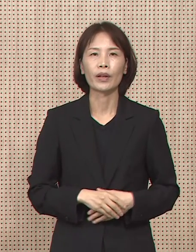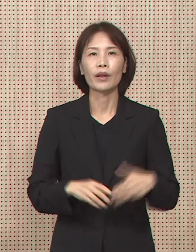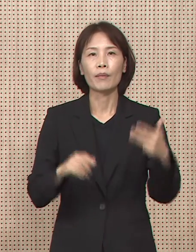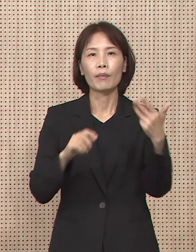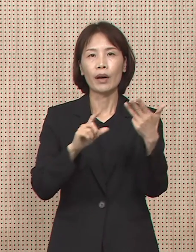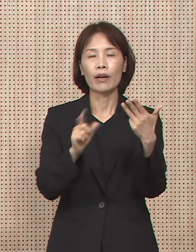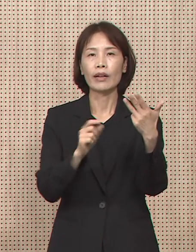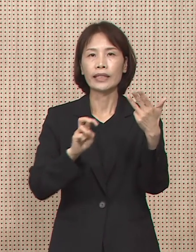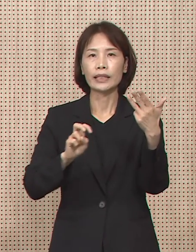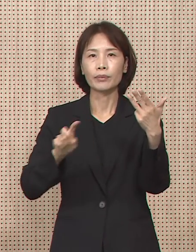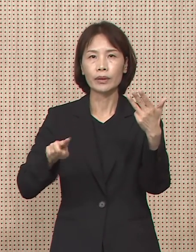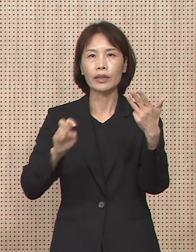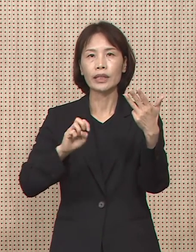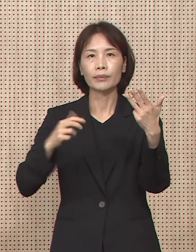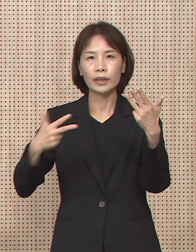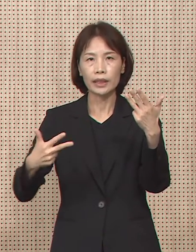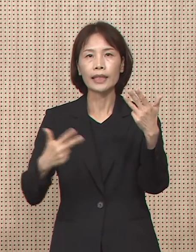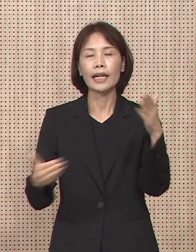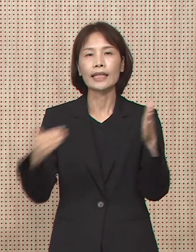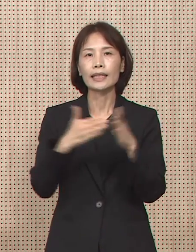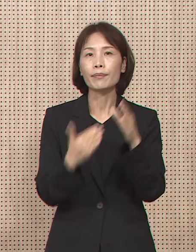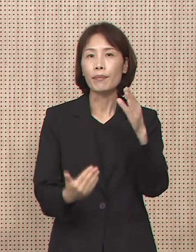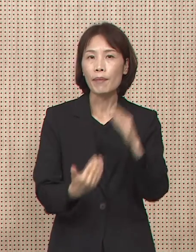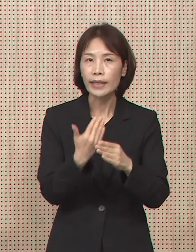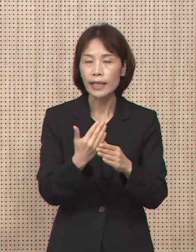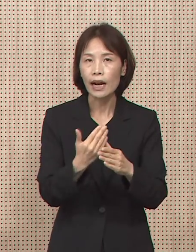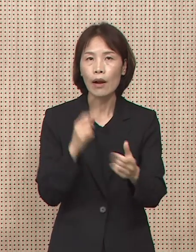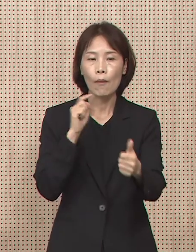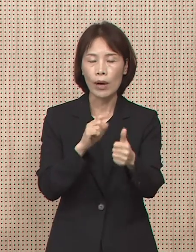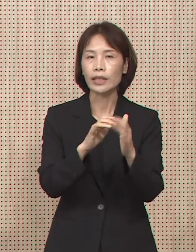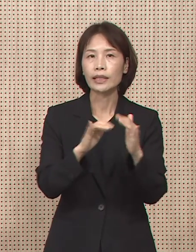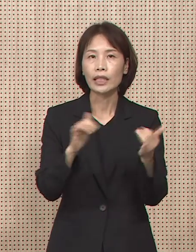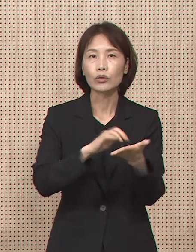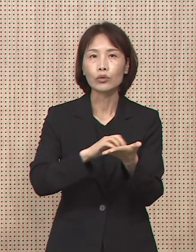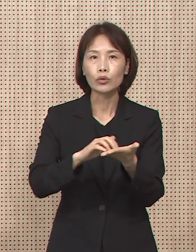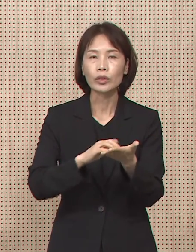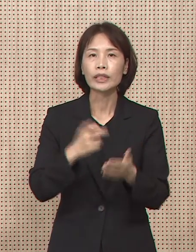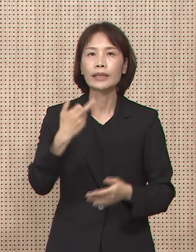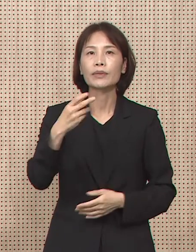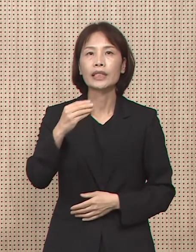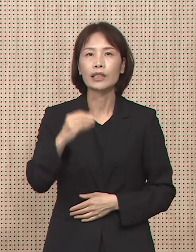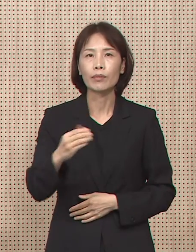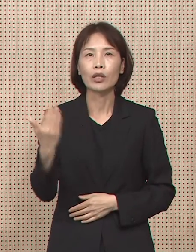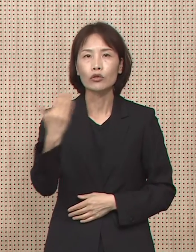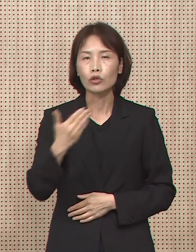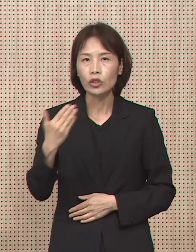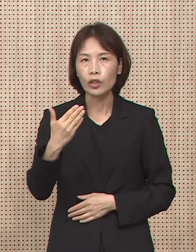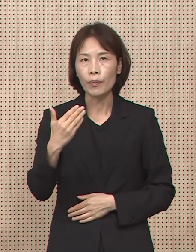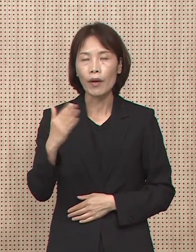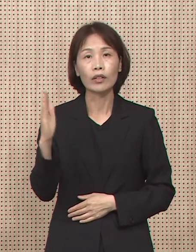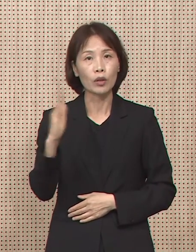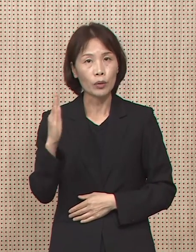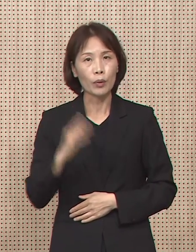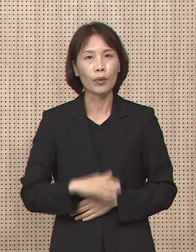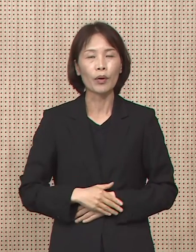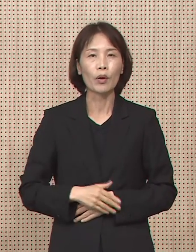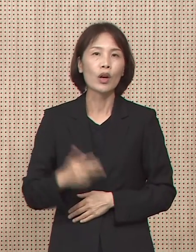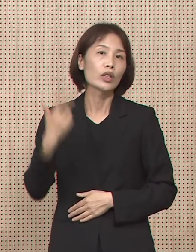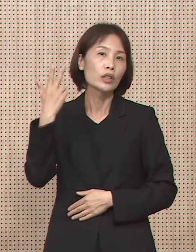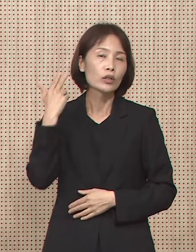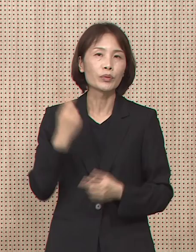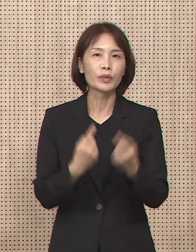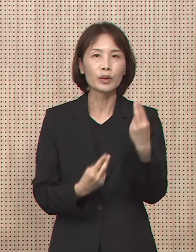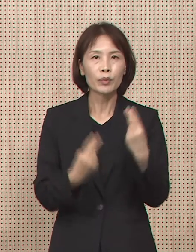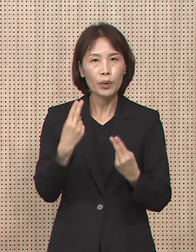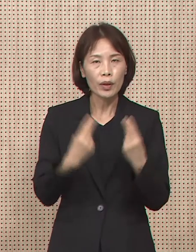8월 21일부터 8월 27일까지 한 주간 발생한 도내 확진자 수는 17만 9,156명으로 전주의